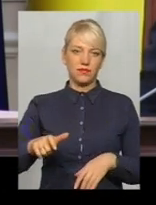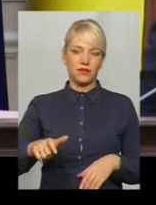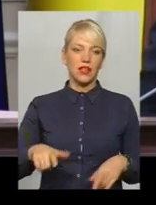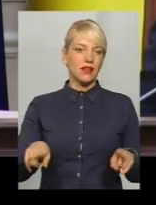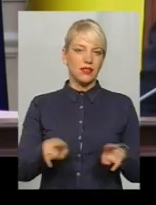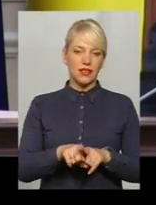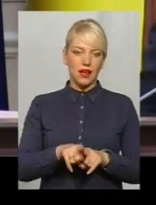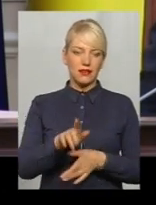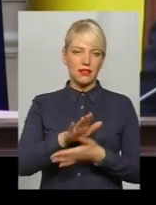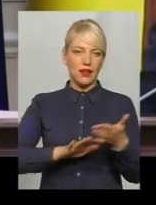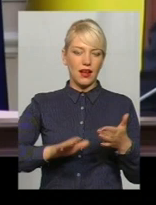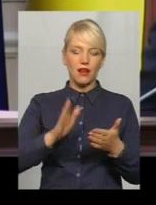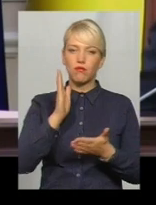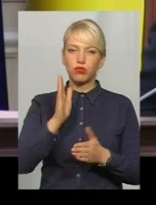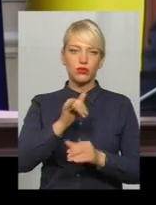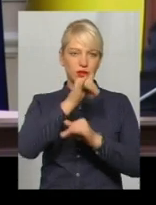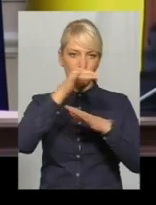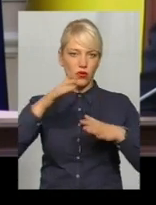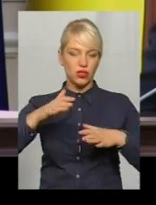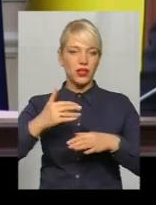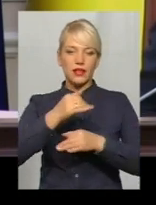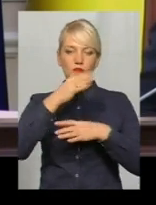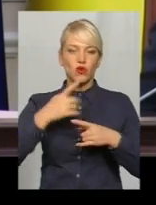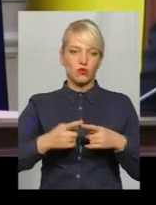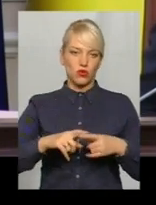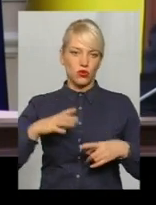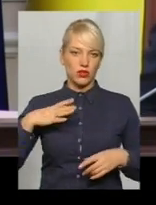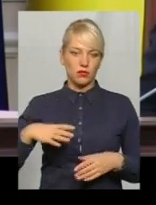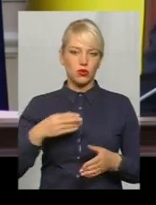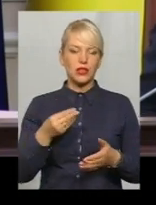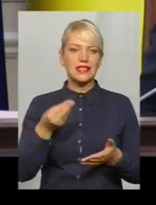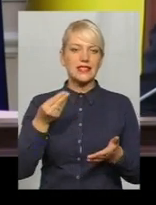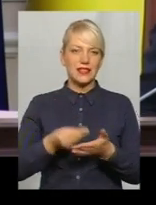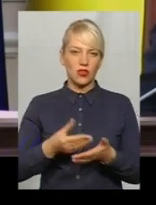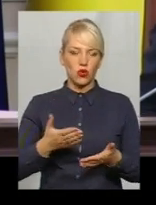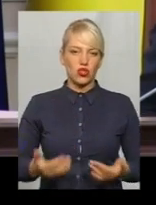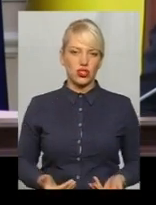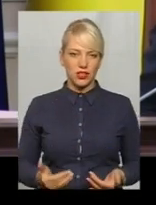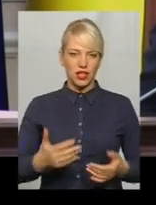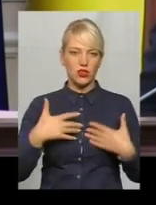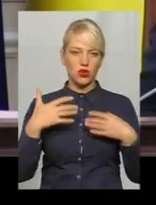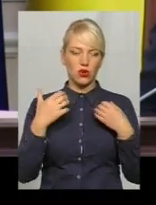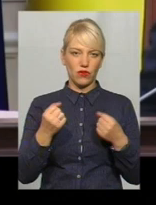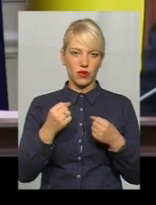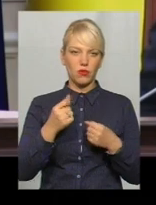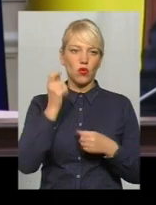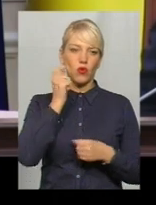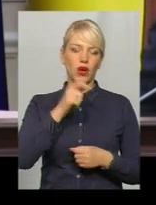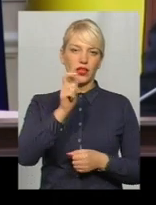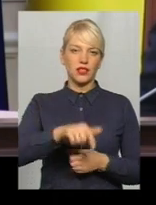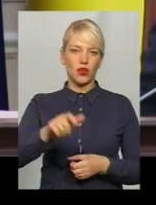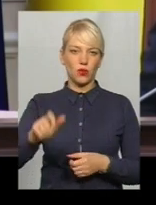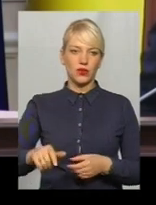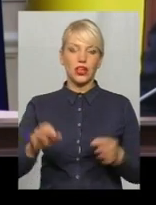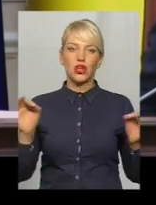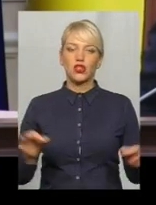Так далі бути не може. Ми не можемо далі цього терпіти ціною життя і здоров'я українських громадян. Тому нічого